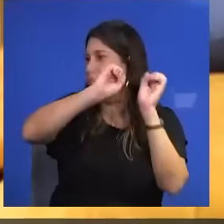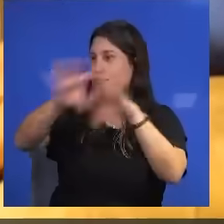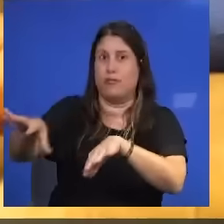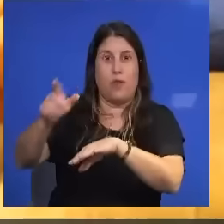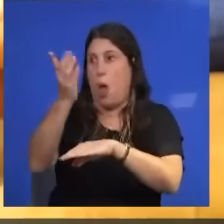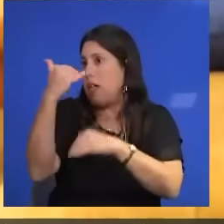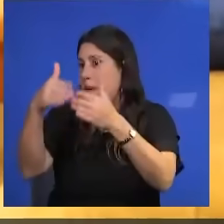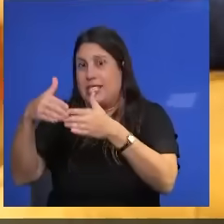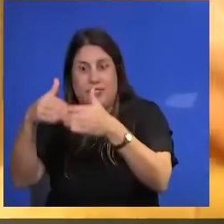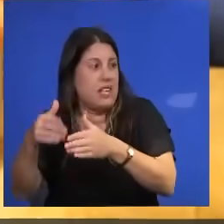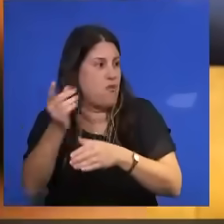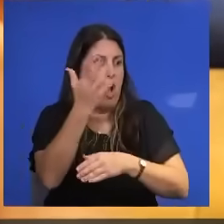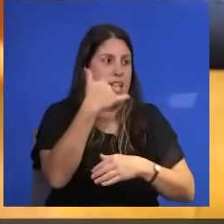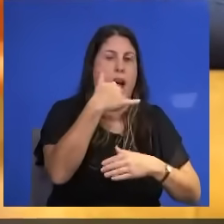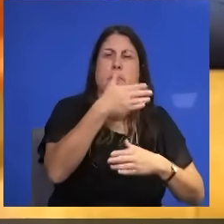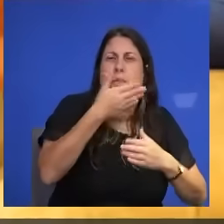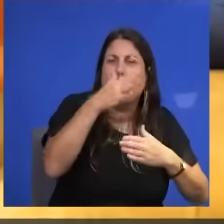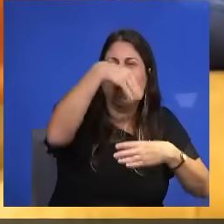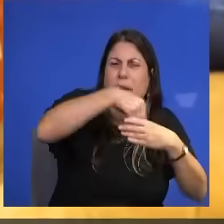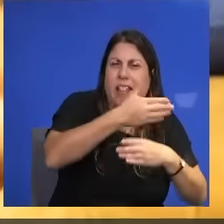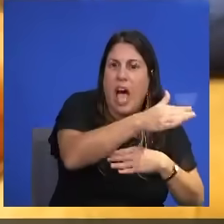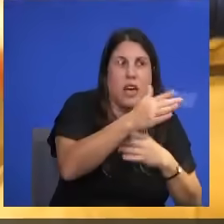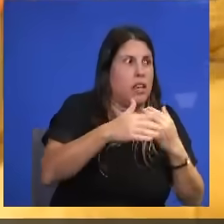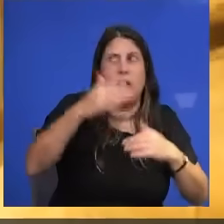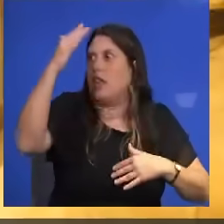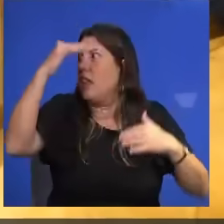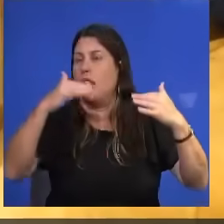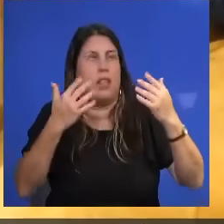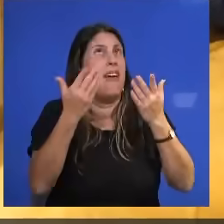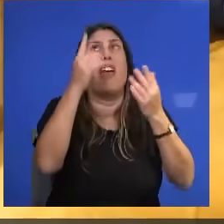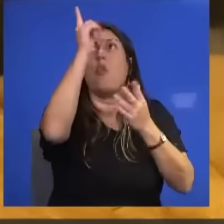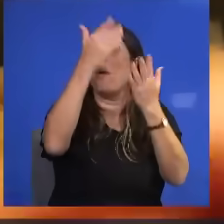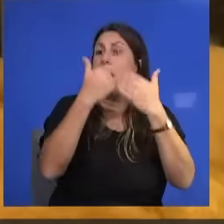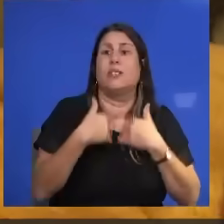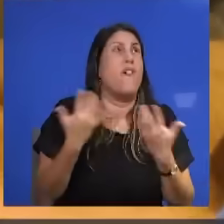לארץ. אלוהים יעזור לו, איפה אלוהים עוזר לי? איפה הוא? אני לא יודע.